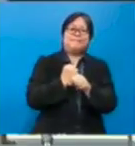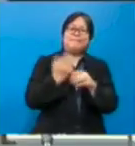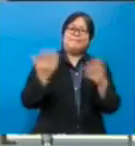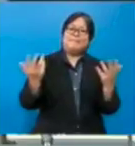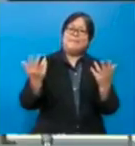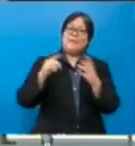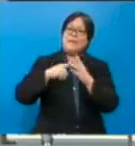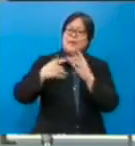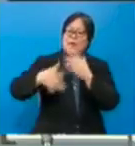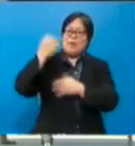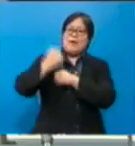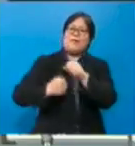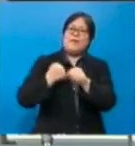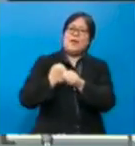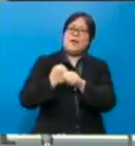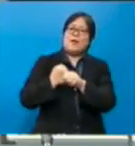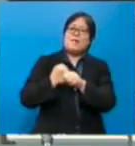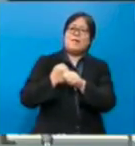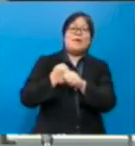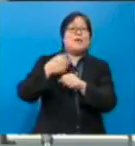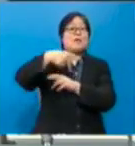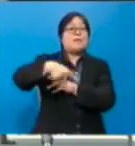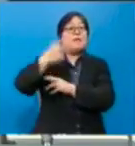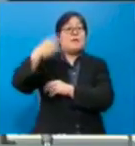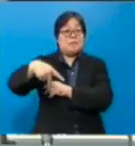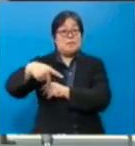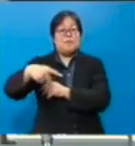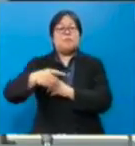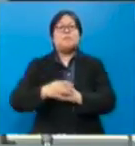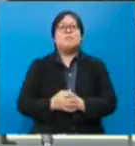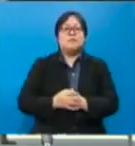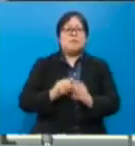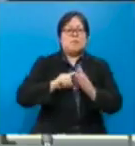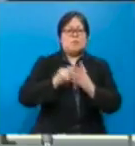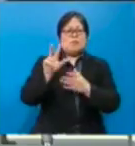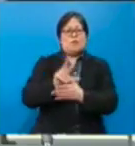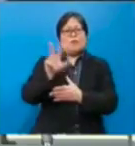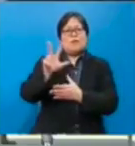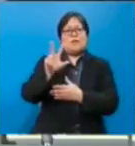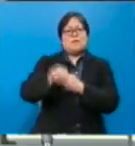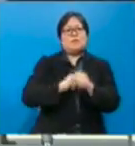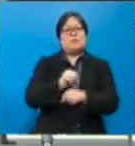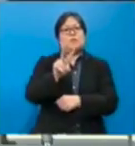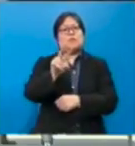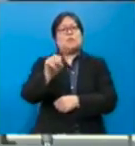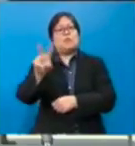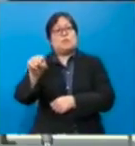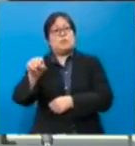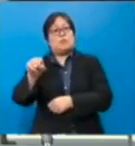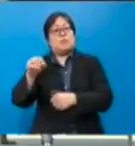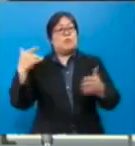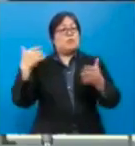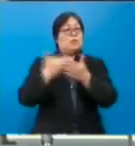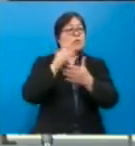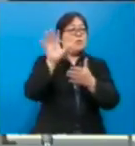dari sejak awal Perintah Kawalan Pergerakan PKP pada bulan Mac 2020 sehingga